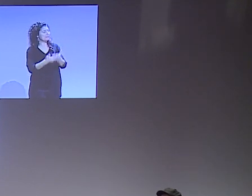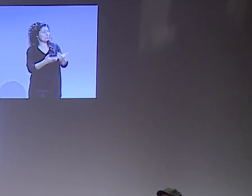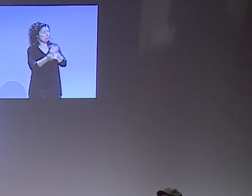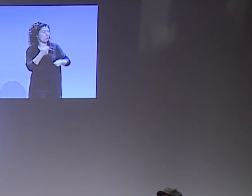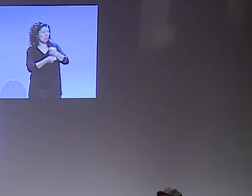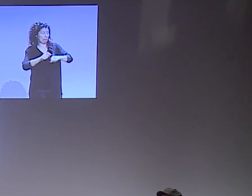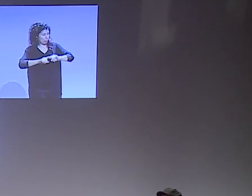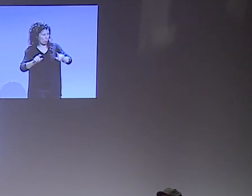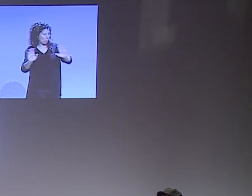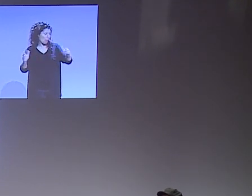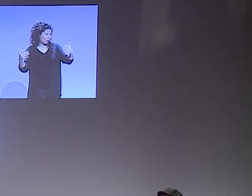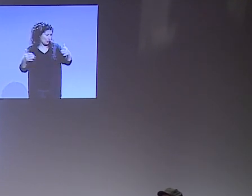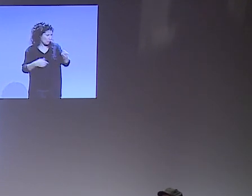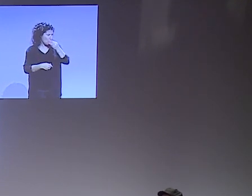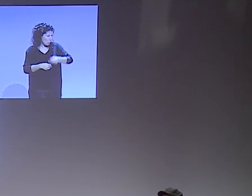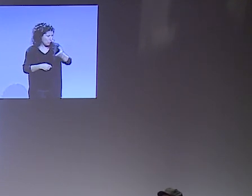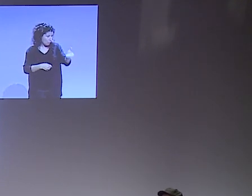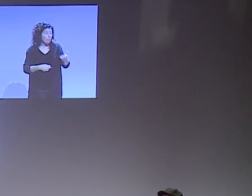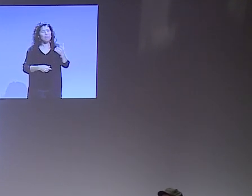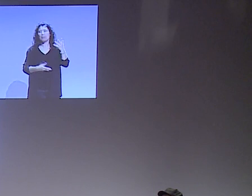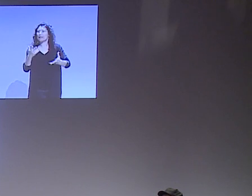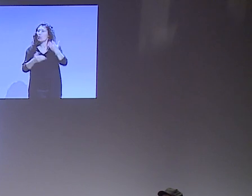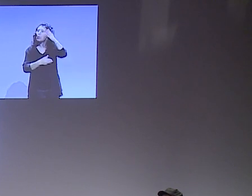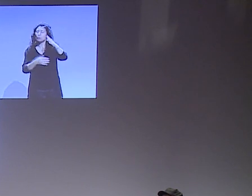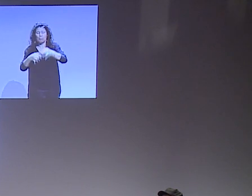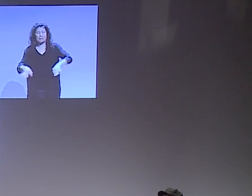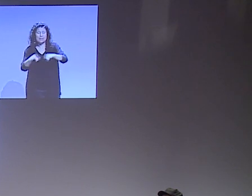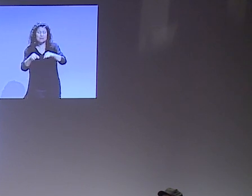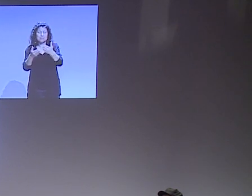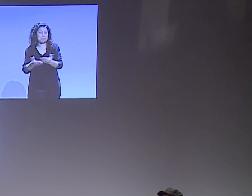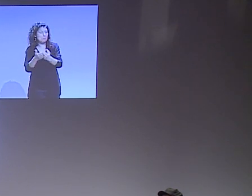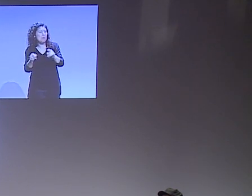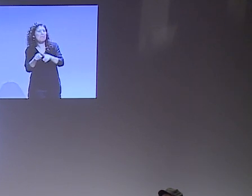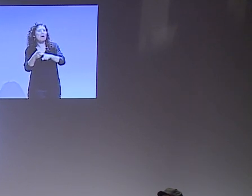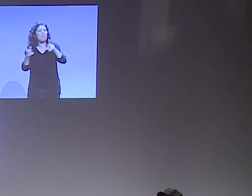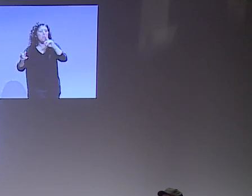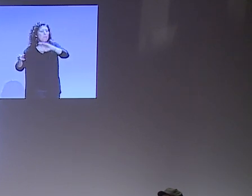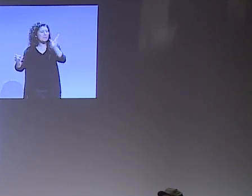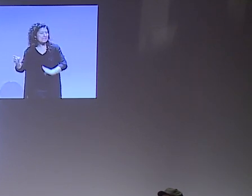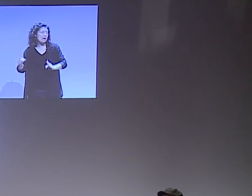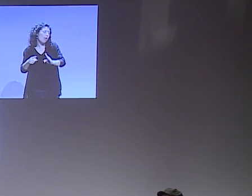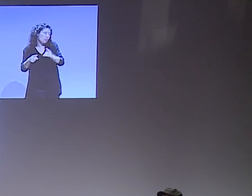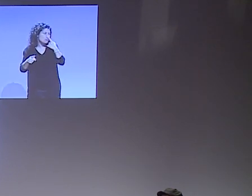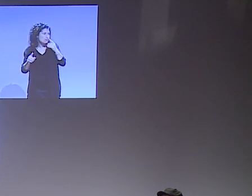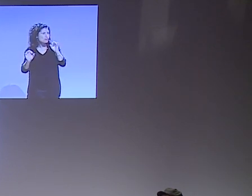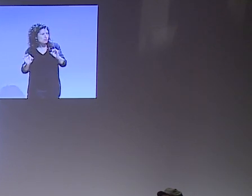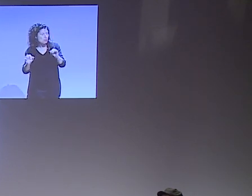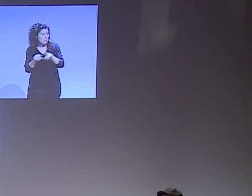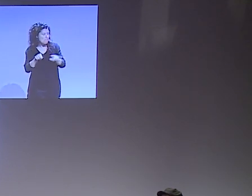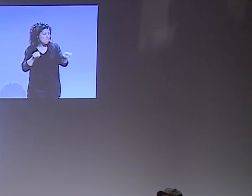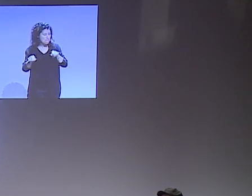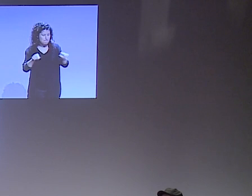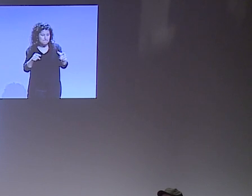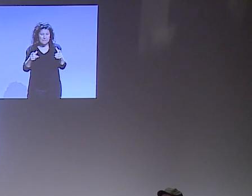pays qu'on peut aussi considérer dans cette catégorie. Je pense par exemple au Brésil, dans certaines mesures. Est-ce qu'il y a des